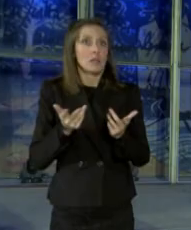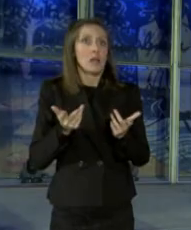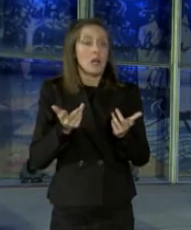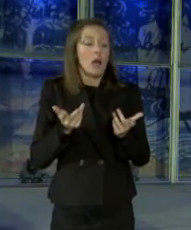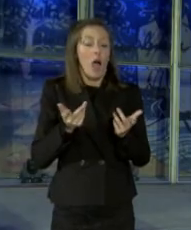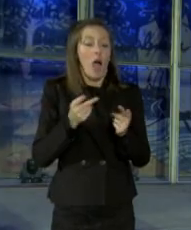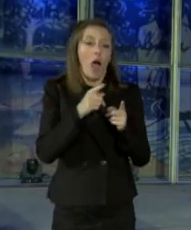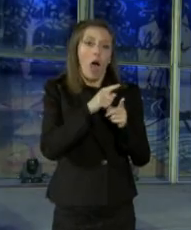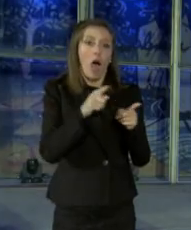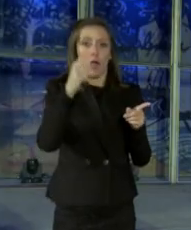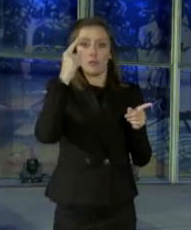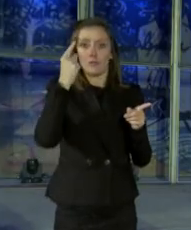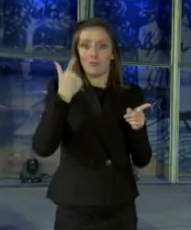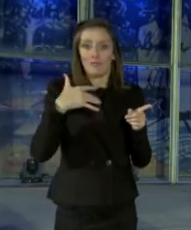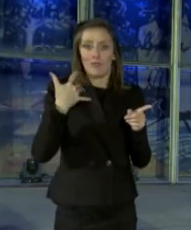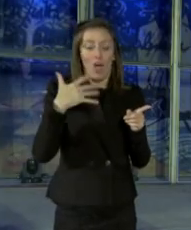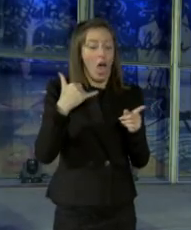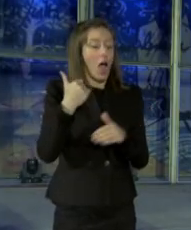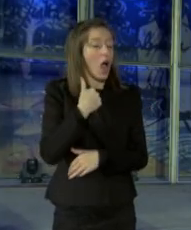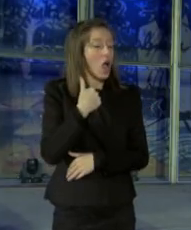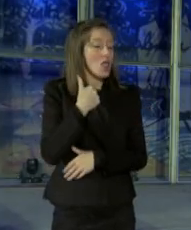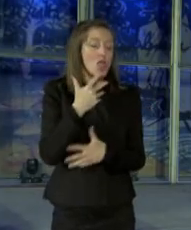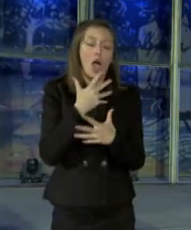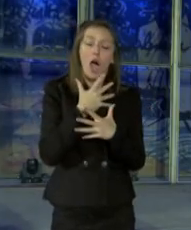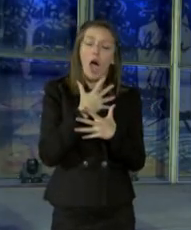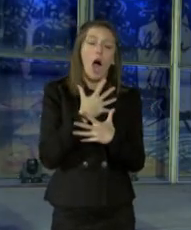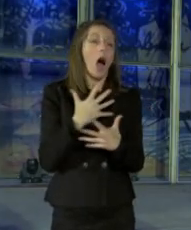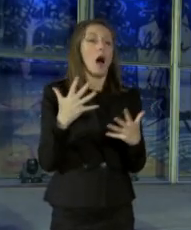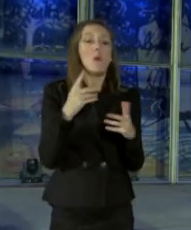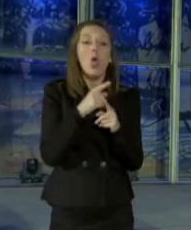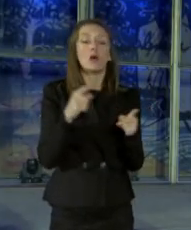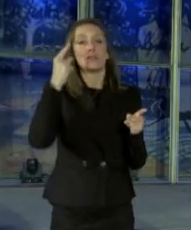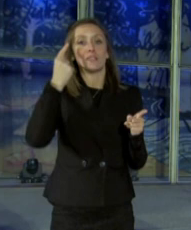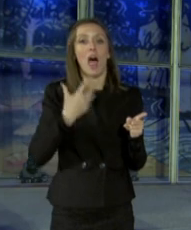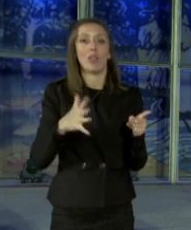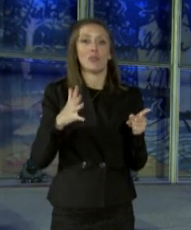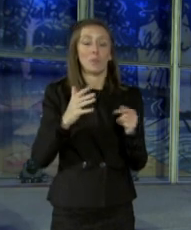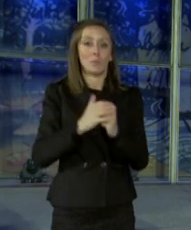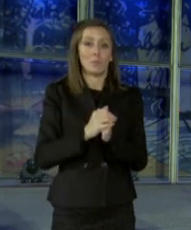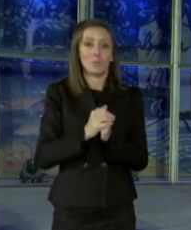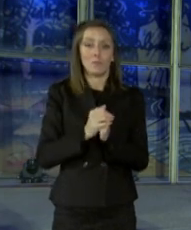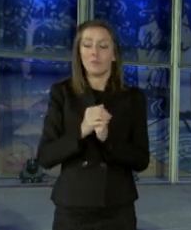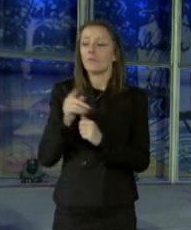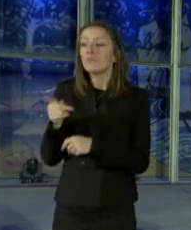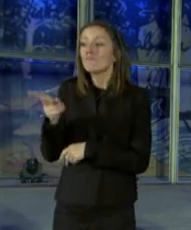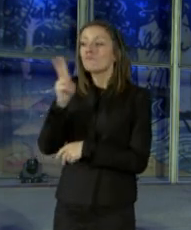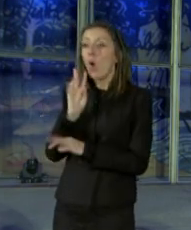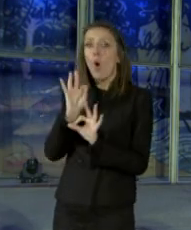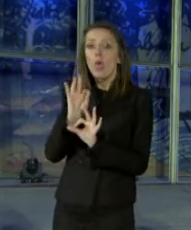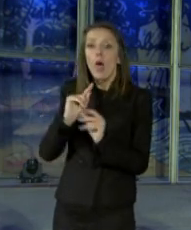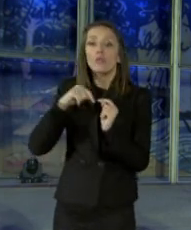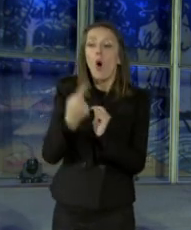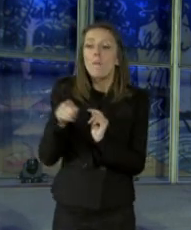essi sanno quanto li ho amati mi ha risposto scoppiando in lacrime